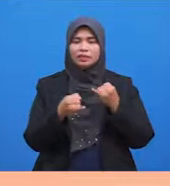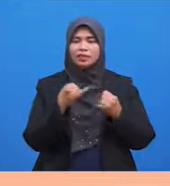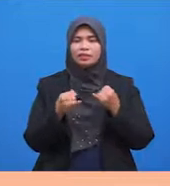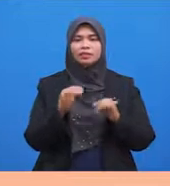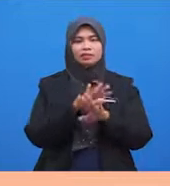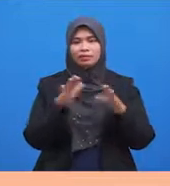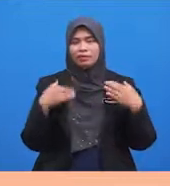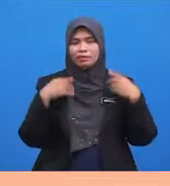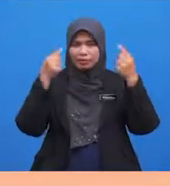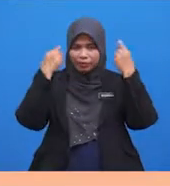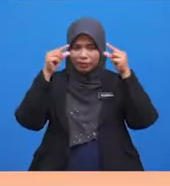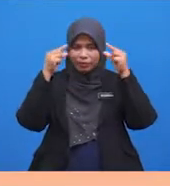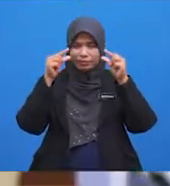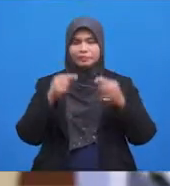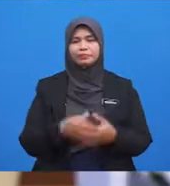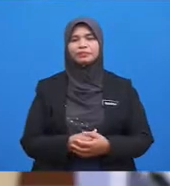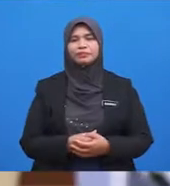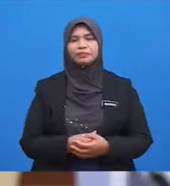jika tiada guru?